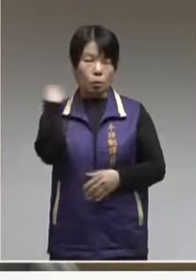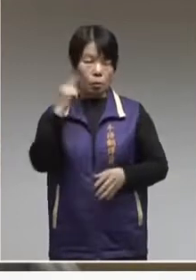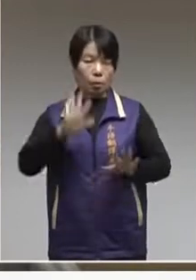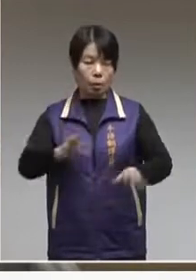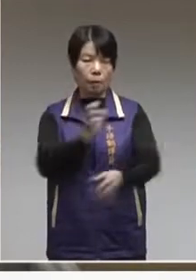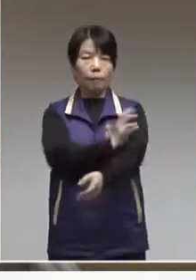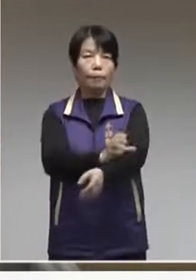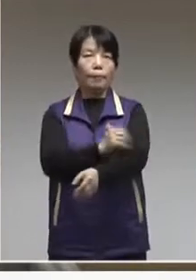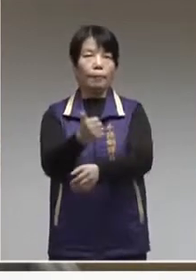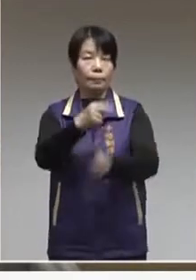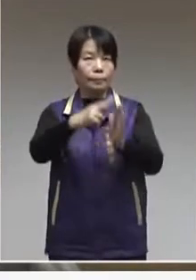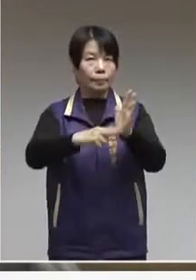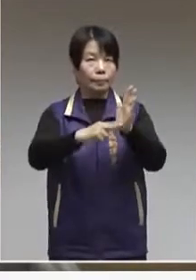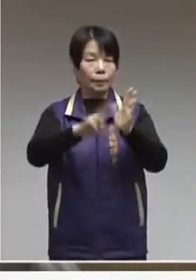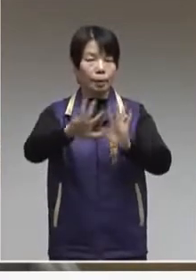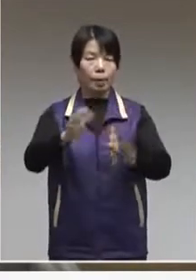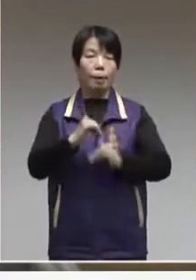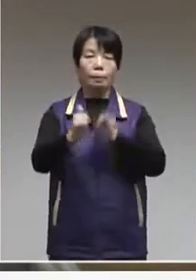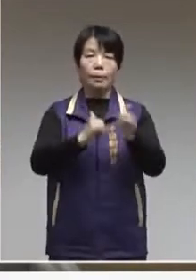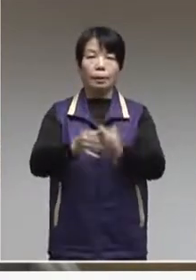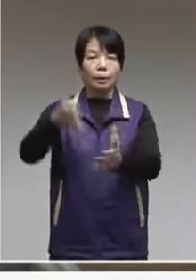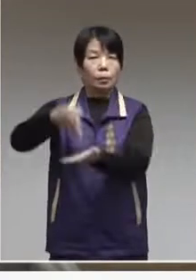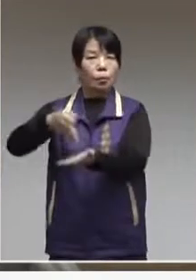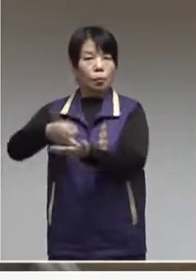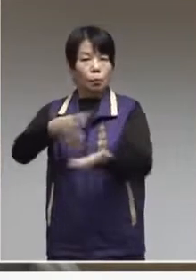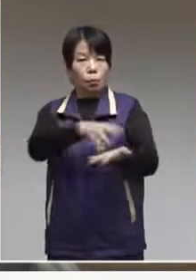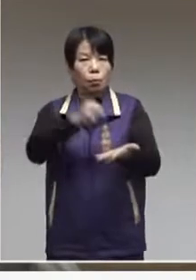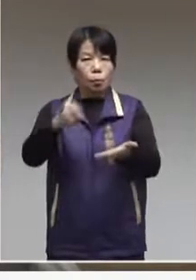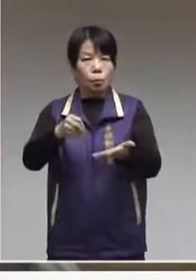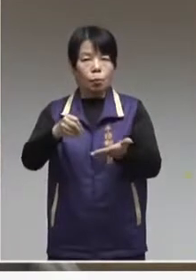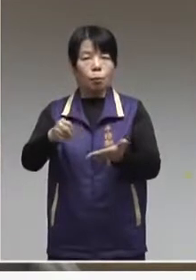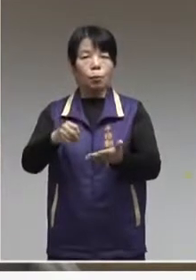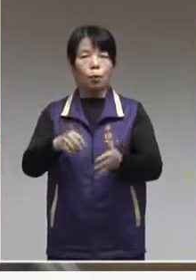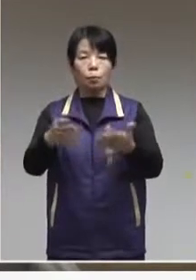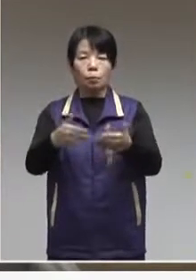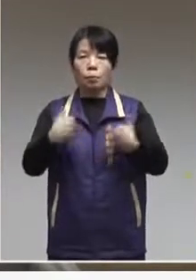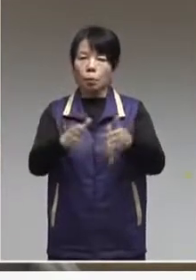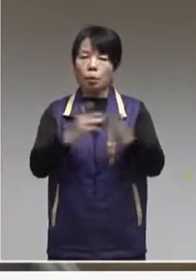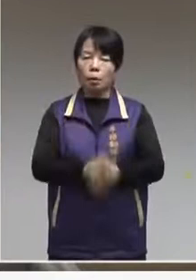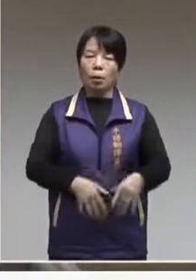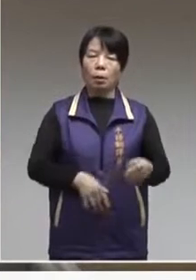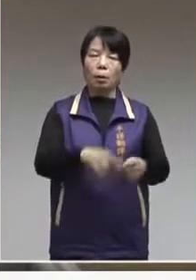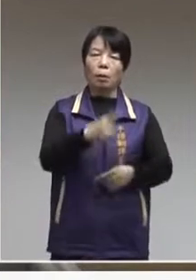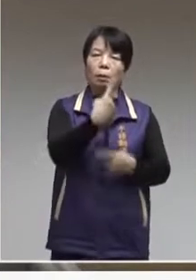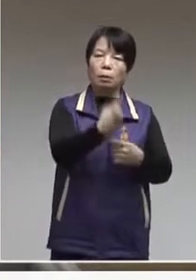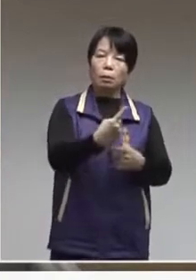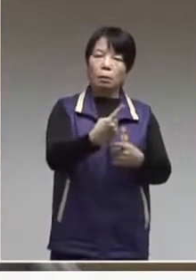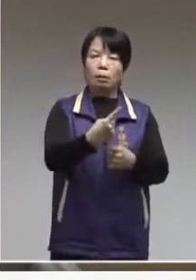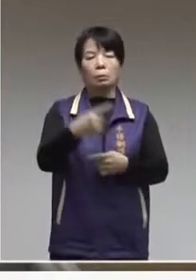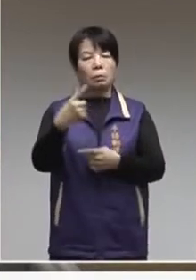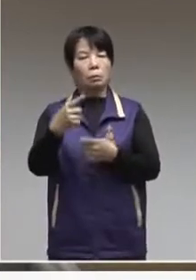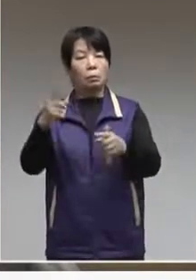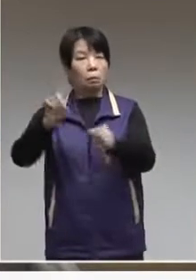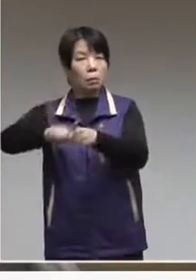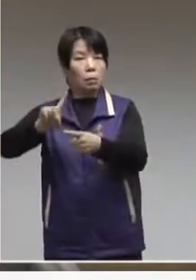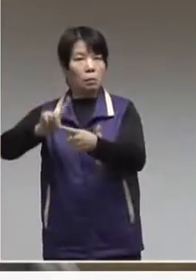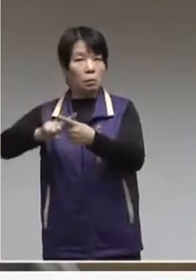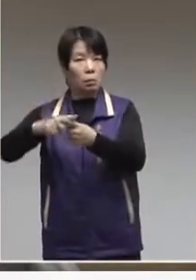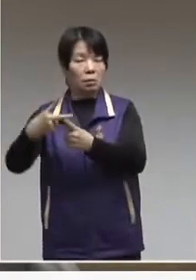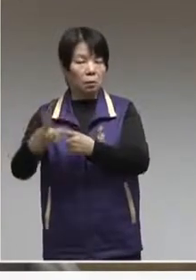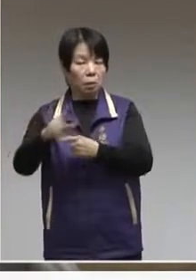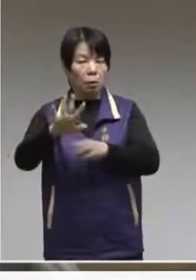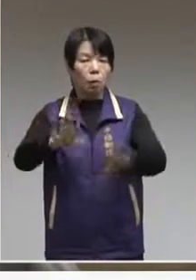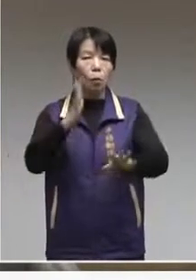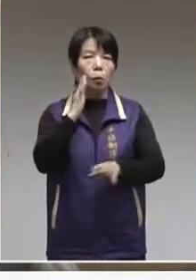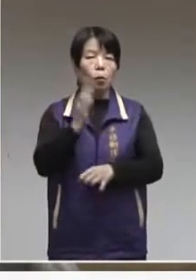检记昨天有提到说，就是民众十连制的时候，最好不要使用加一或加二，后台可能会出现乱码。但刚刚那个发言人庄仁